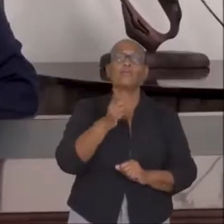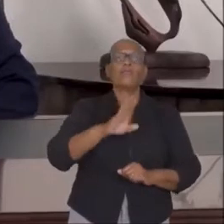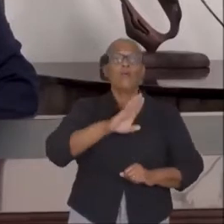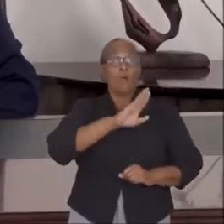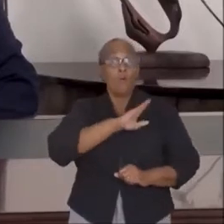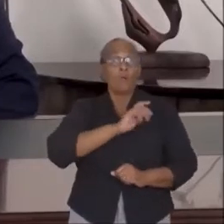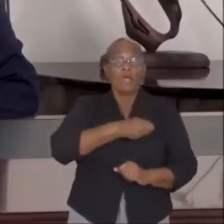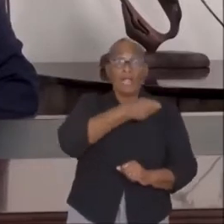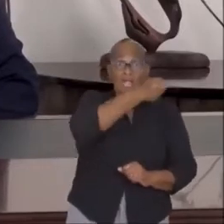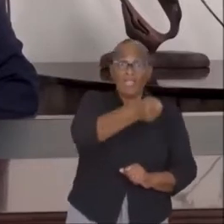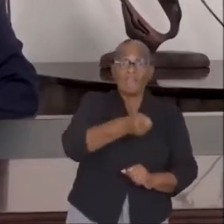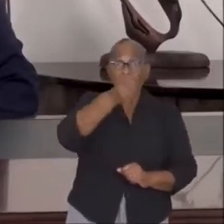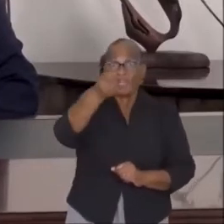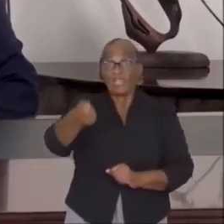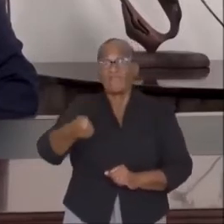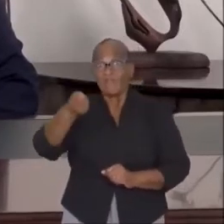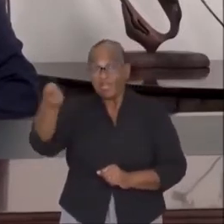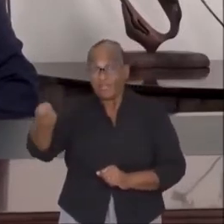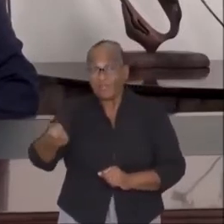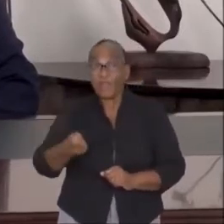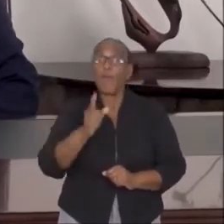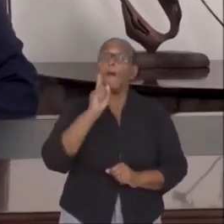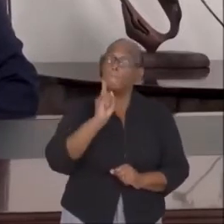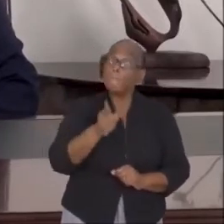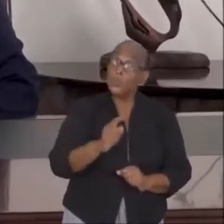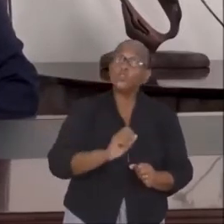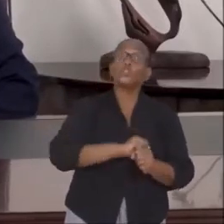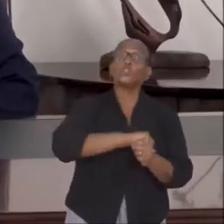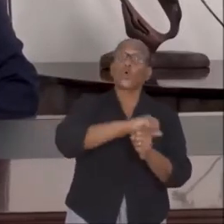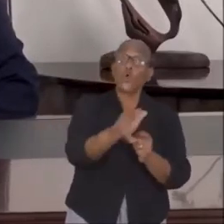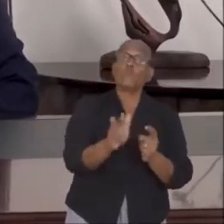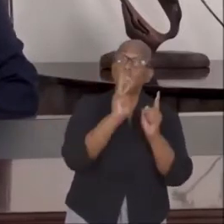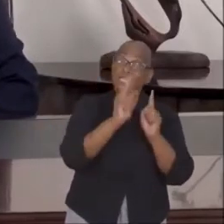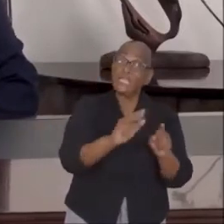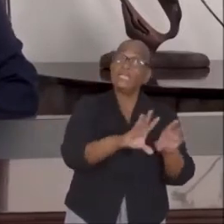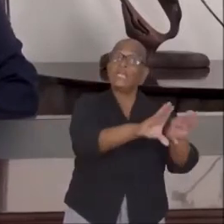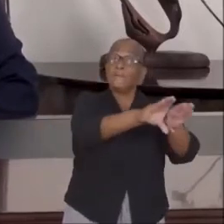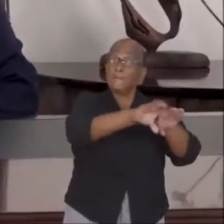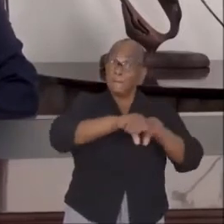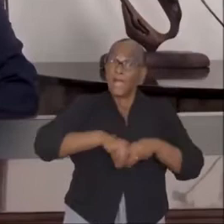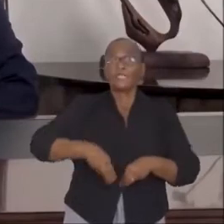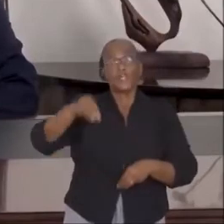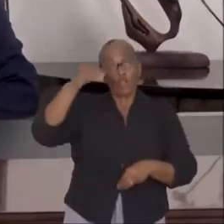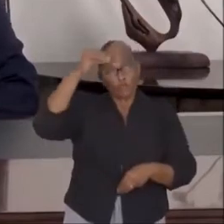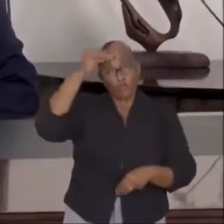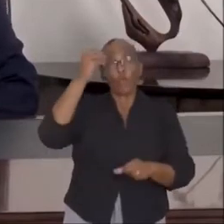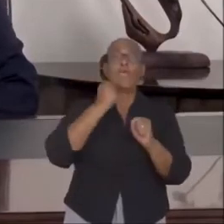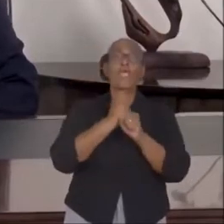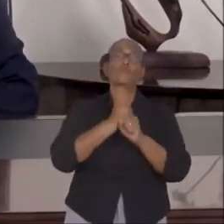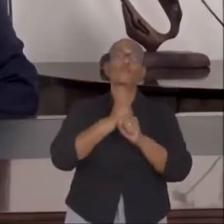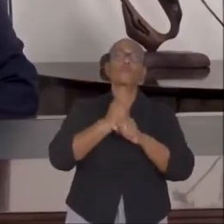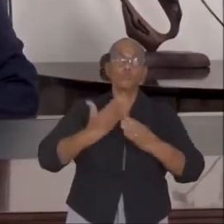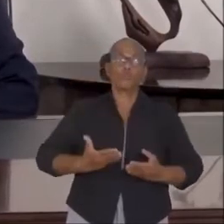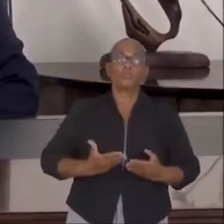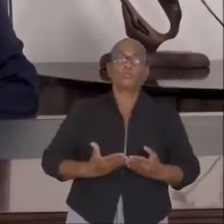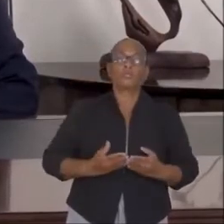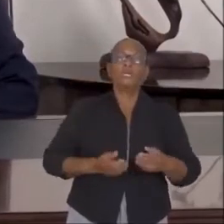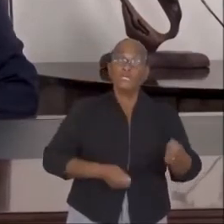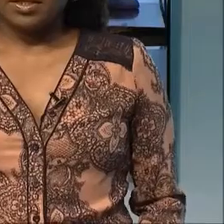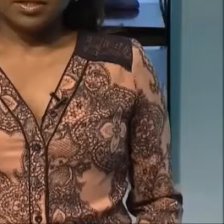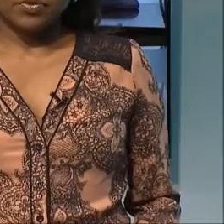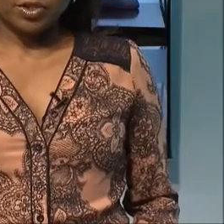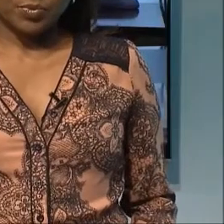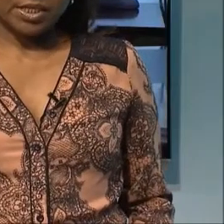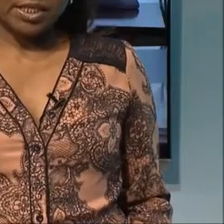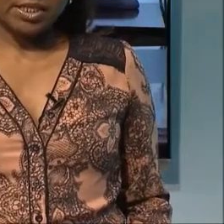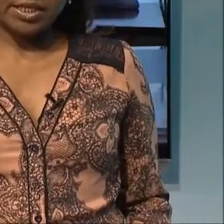aanvragen. Ook bij de levering van die diensten moeten de COVID-19-maatregelen in acht worden genomen.